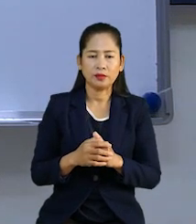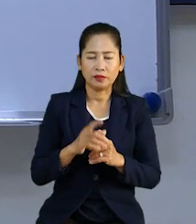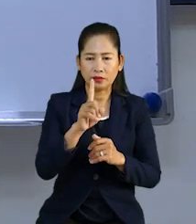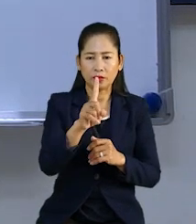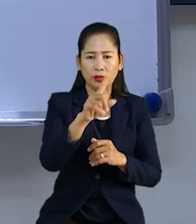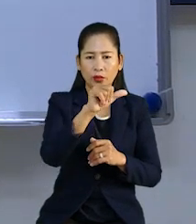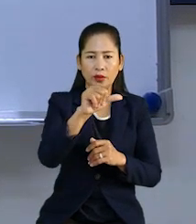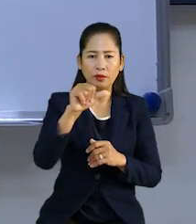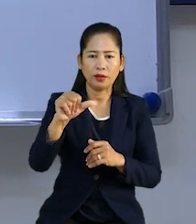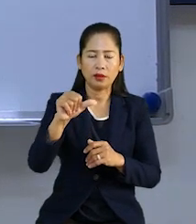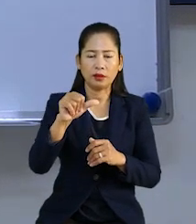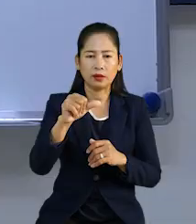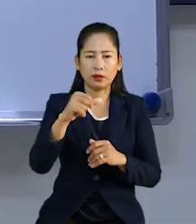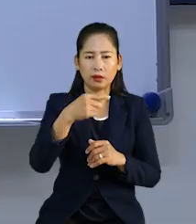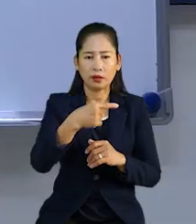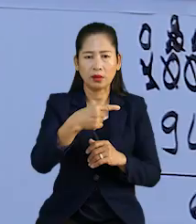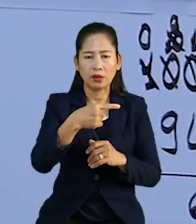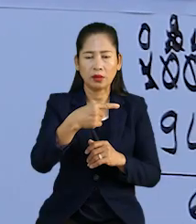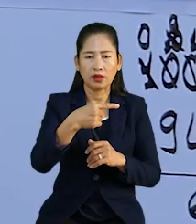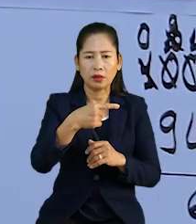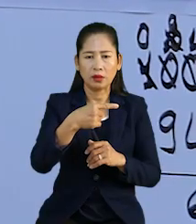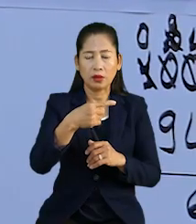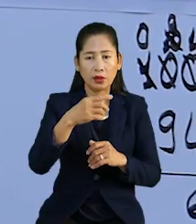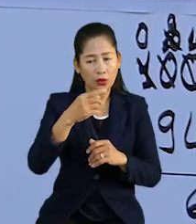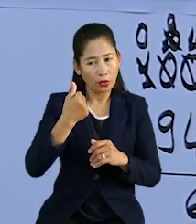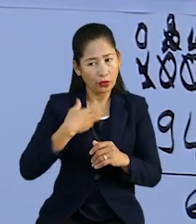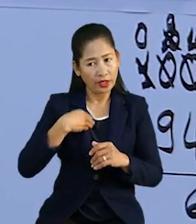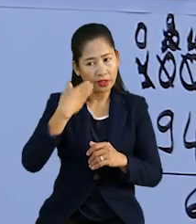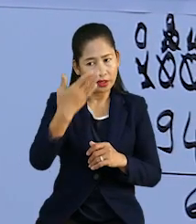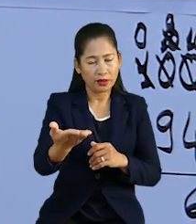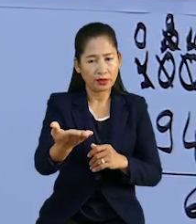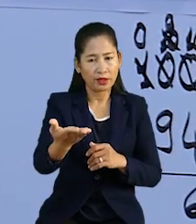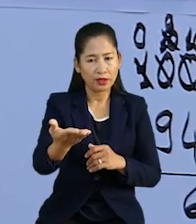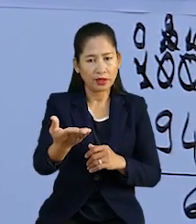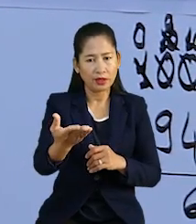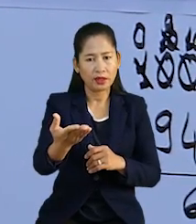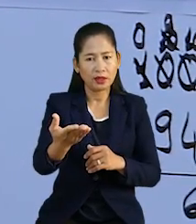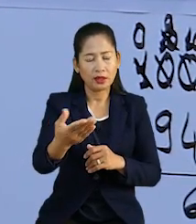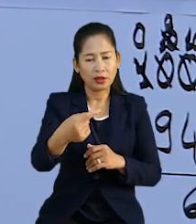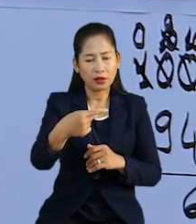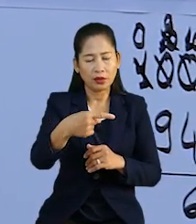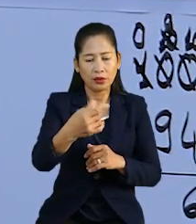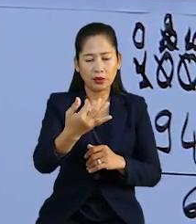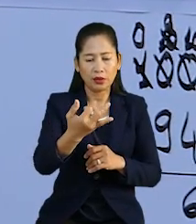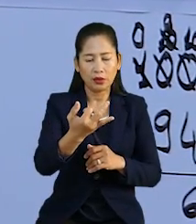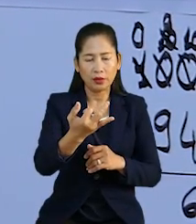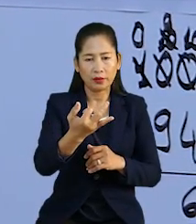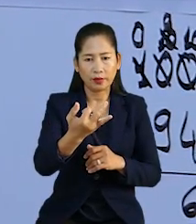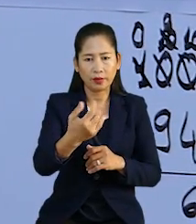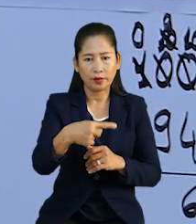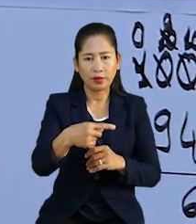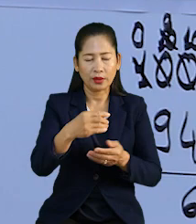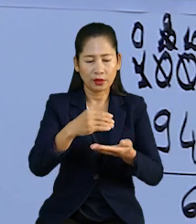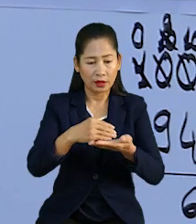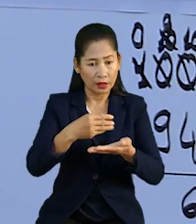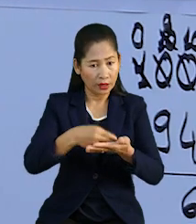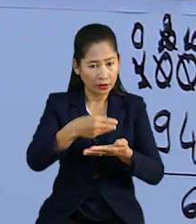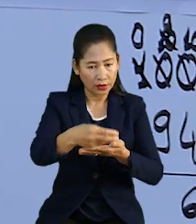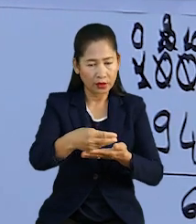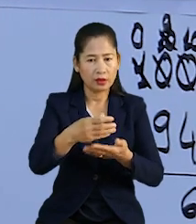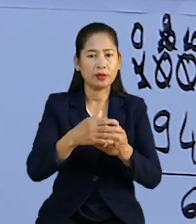Mùi mơn, phạ để dương ai tới nè lụa. Đó cho mùi nâng phạm phí phoàn thay lại tùm